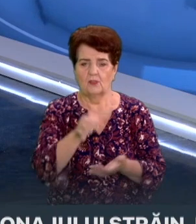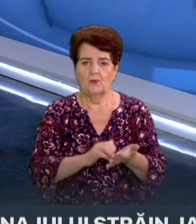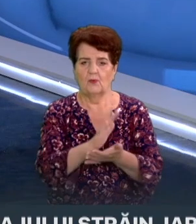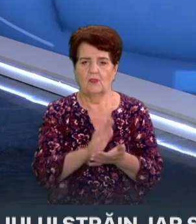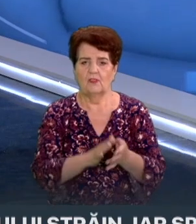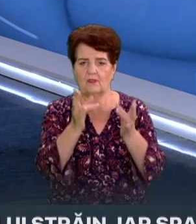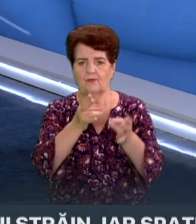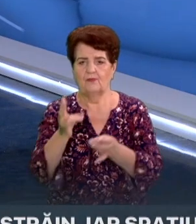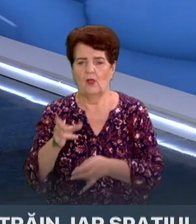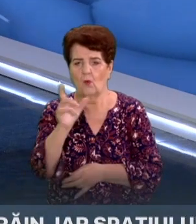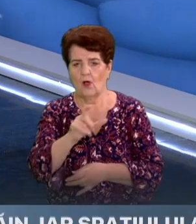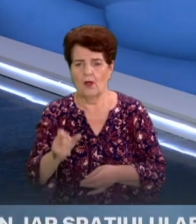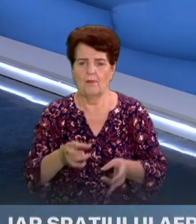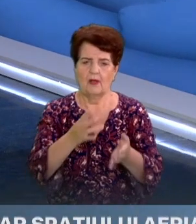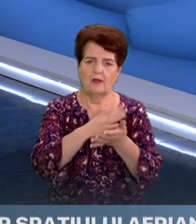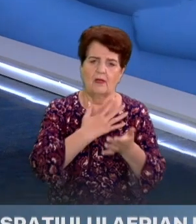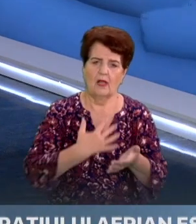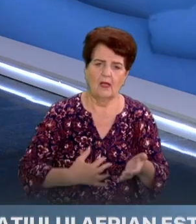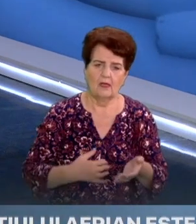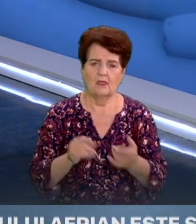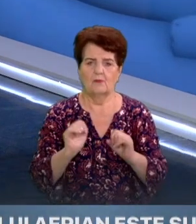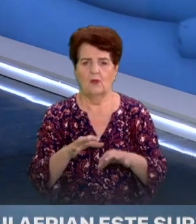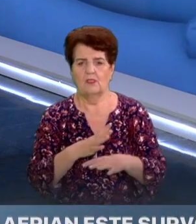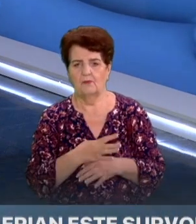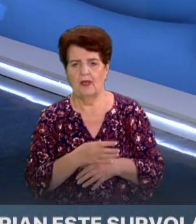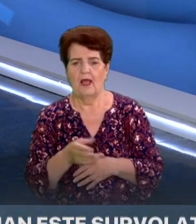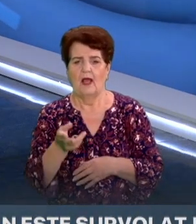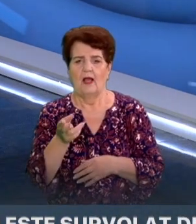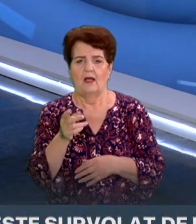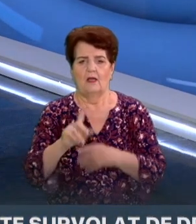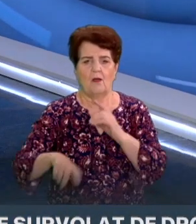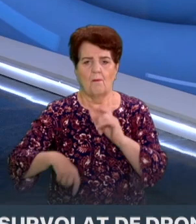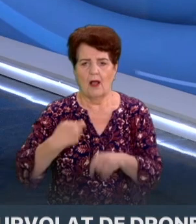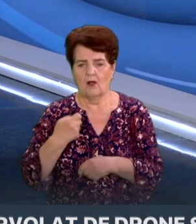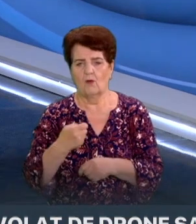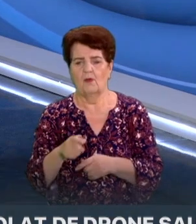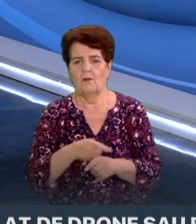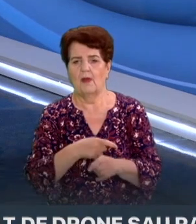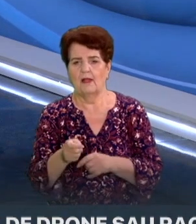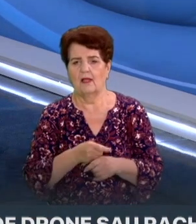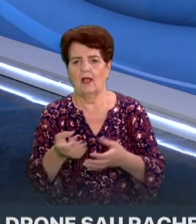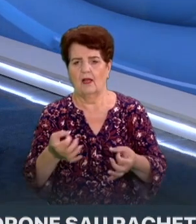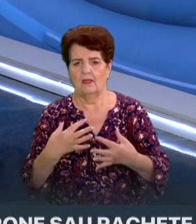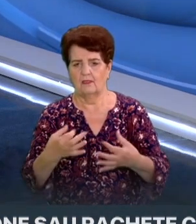victime umane, poate a fost cineva rănit, pentru că despre proporțiile și pagubele materiale ne-ați spus până